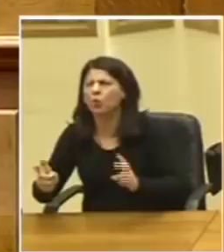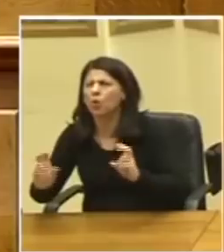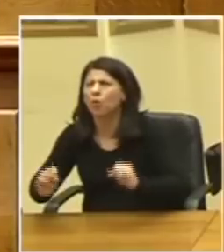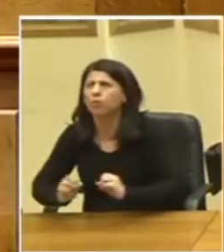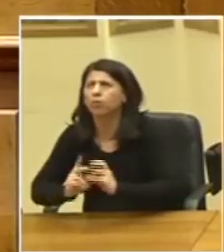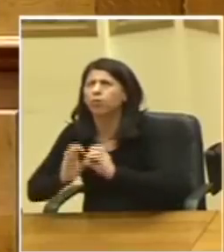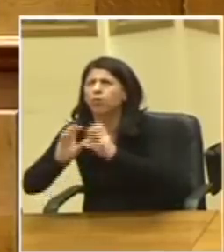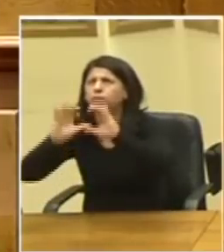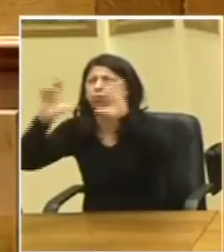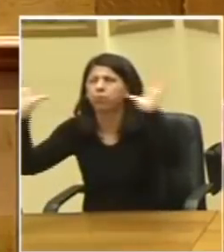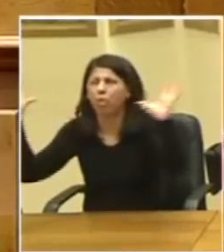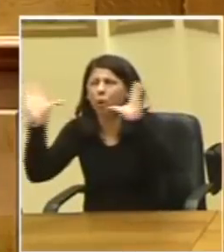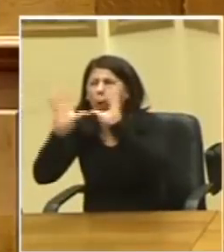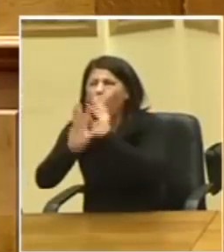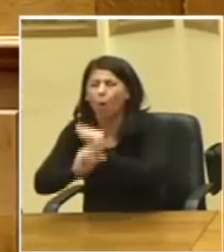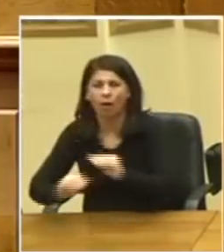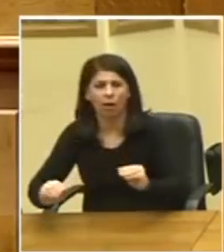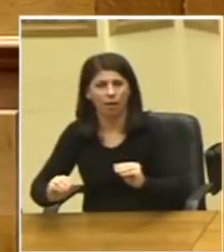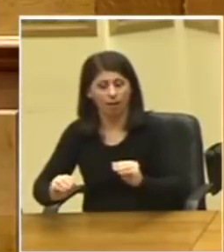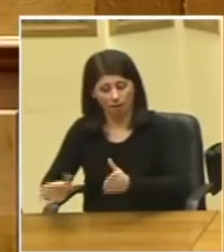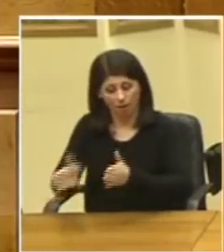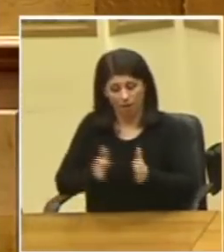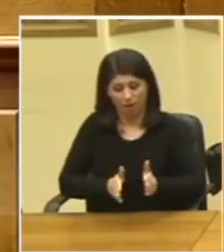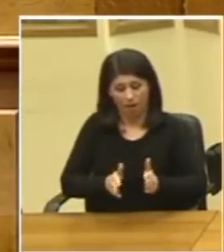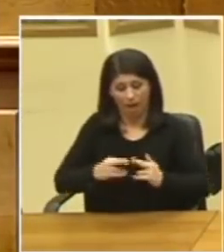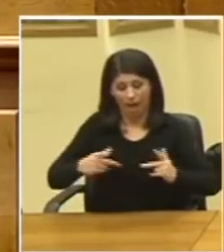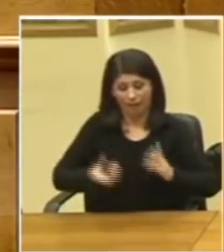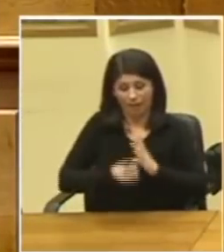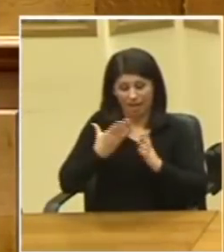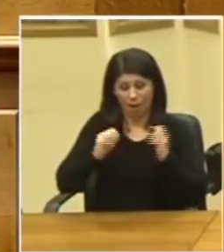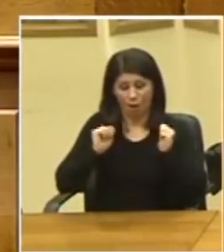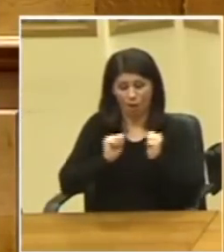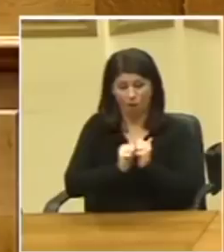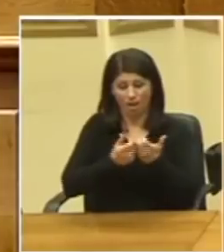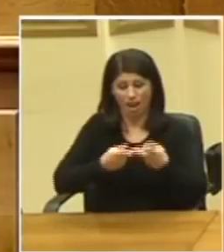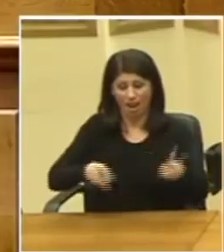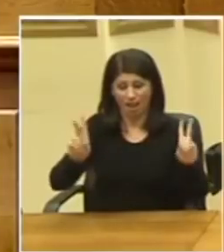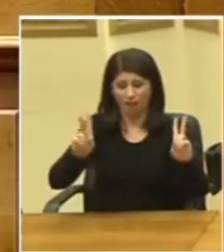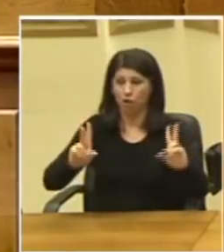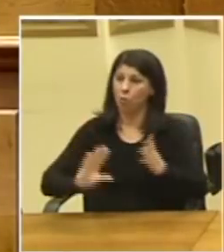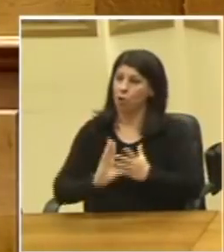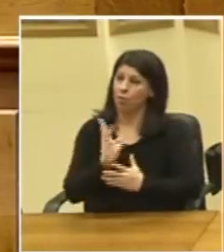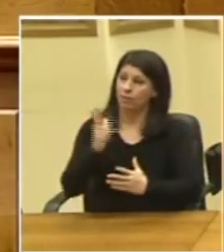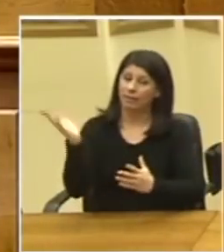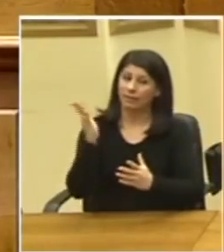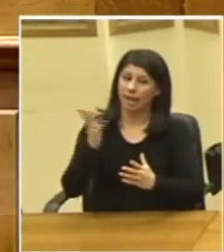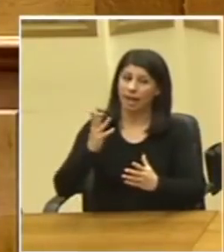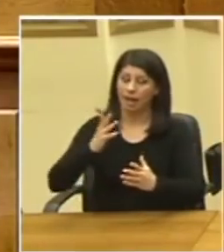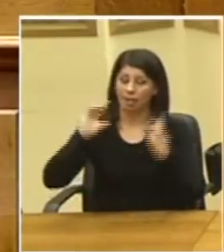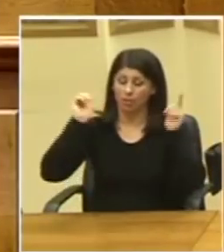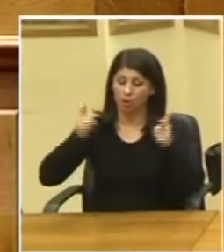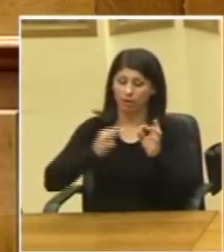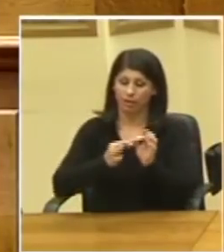μια, ο ΣΥΡΙΖΑ ανακαλεί σε αντινεοφιλελεύθερο, δήθεν προοδευτικά, δήθεν δημοκρατικά μέτωπα, να